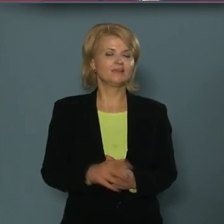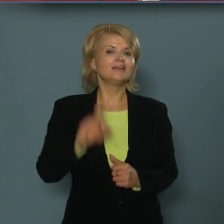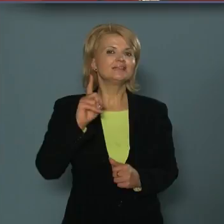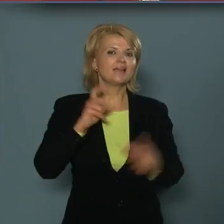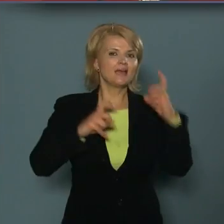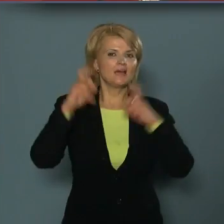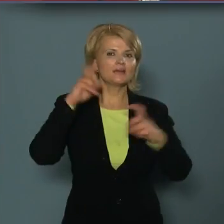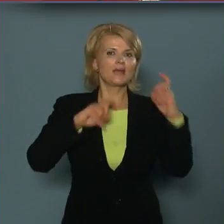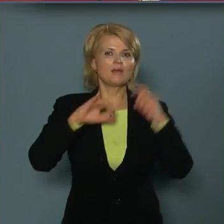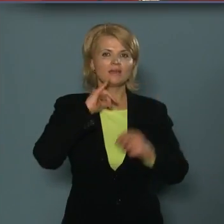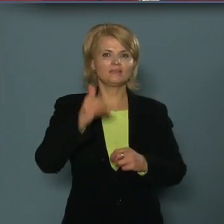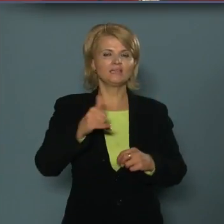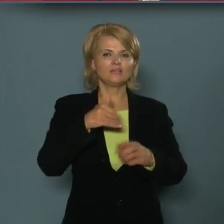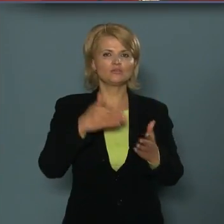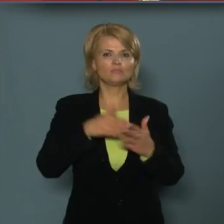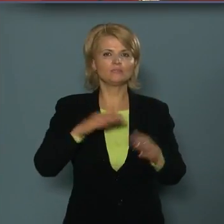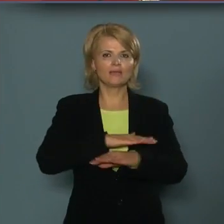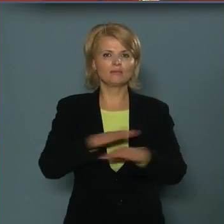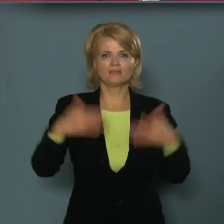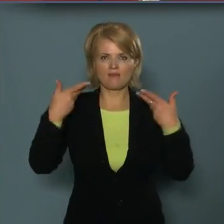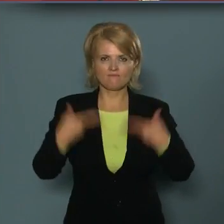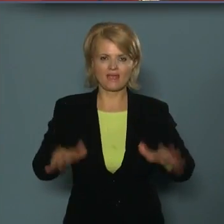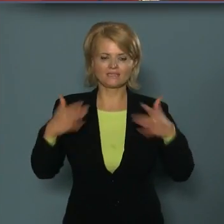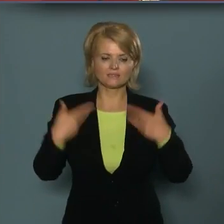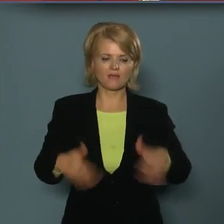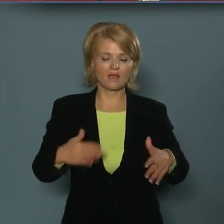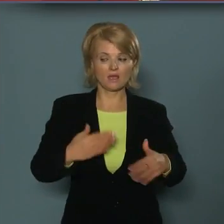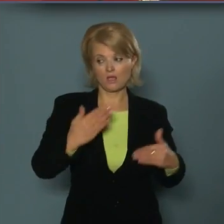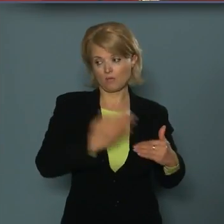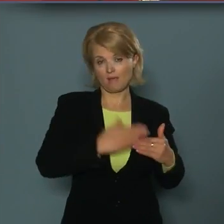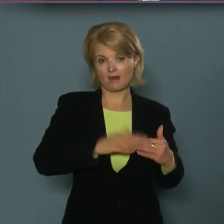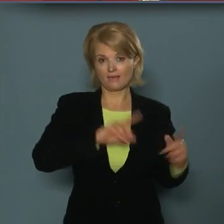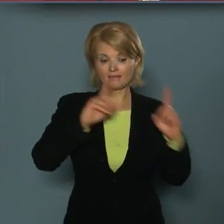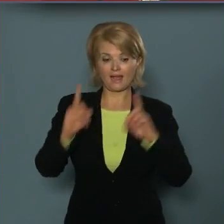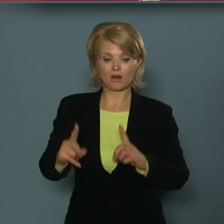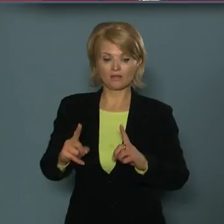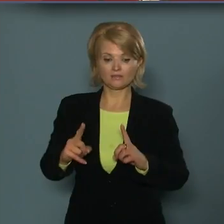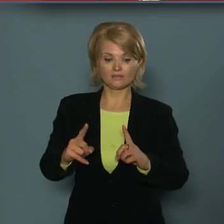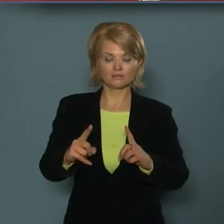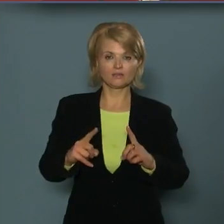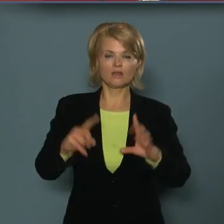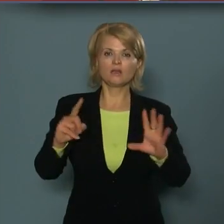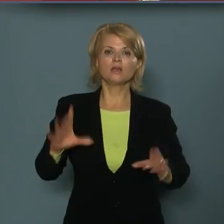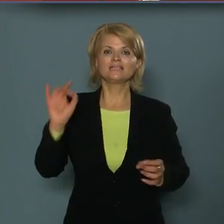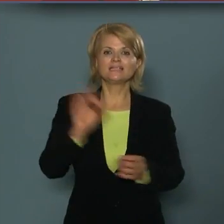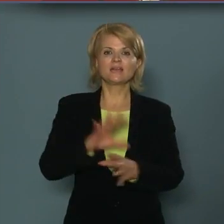remélem, hogy nincs még minden veszve. Melléd állhat még a mentő